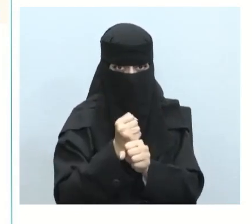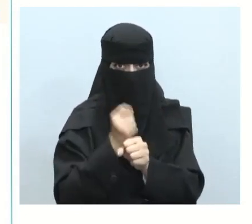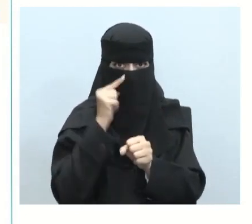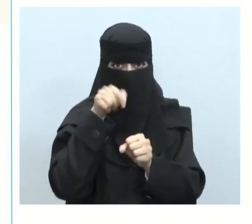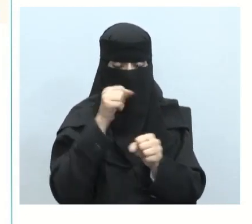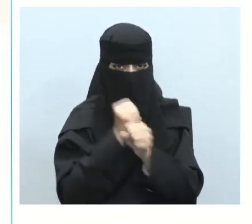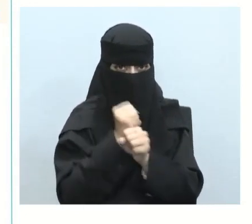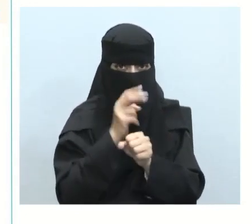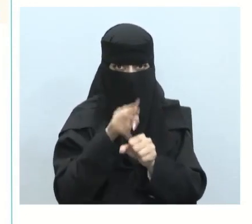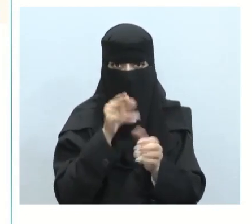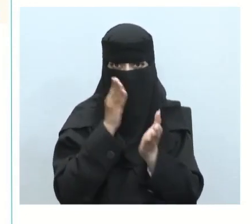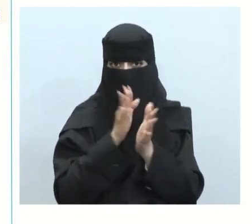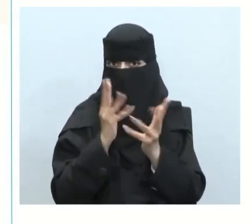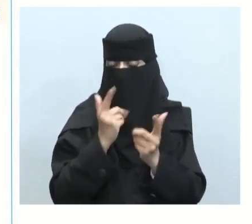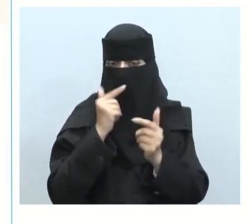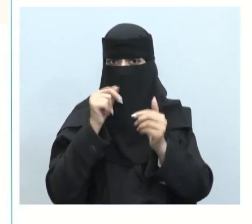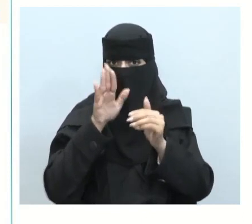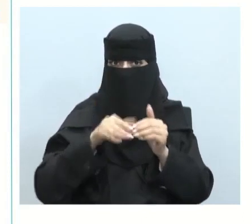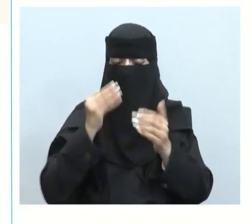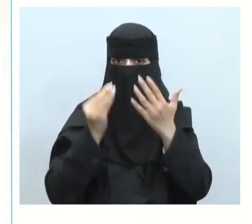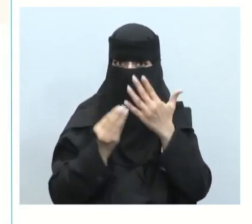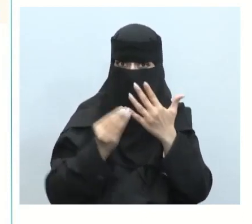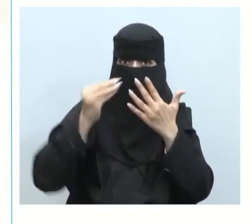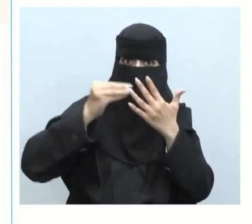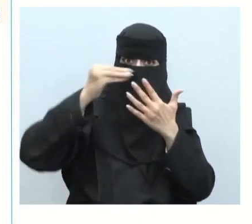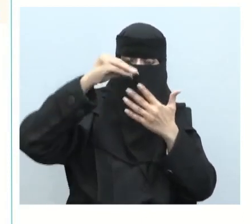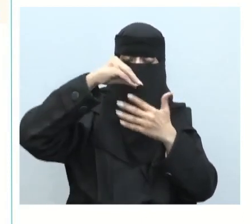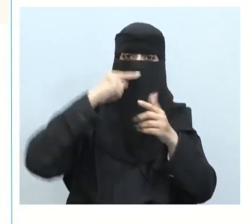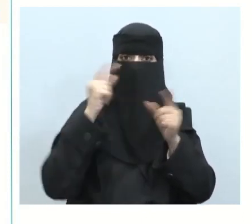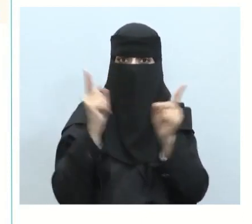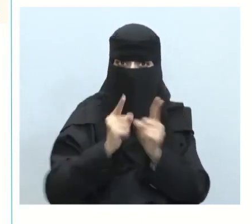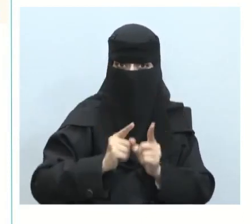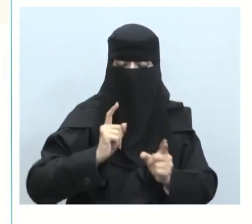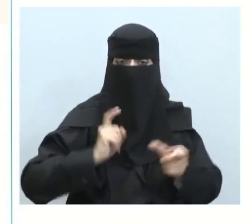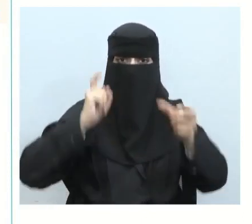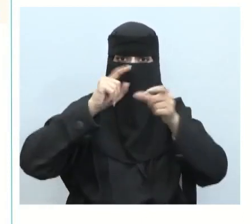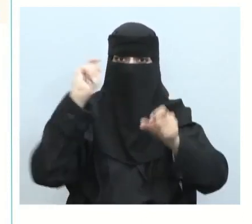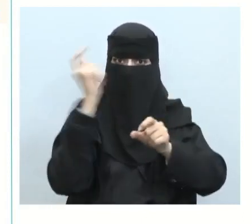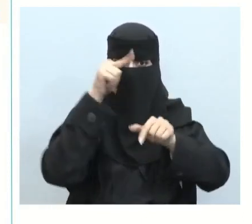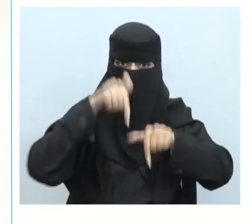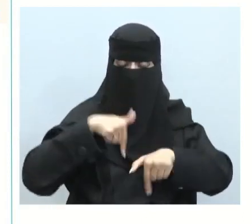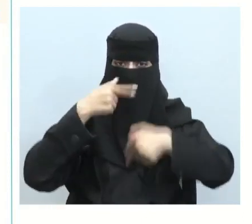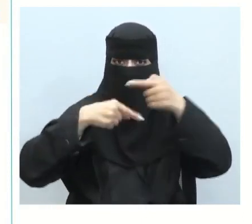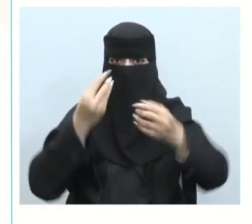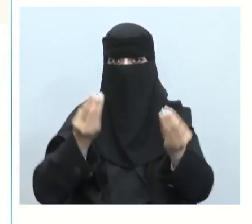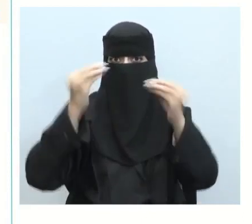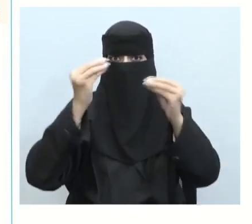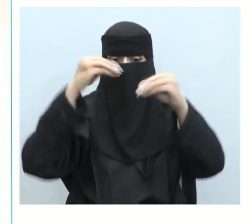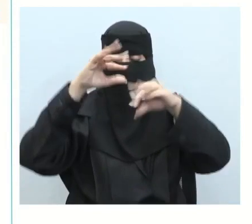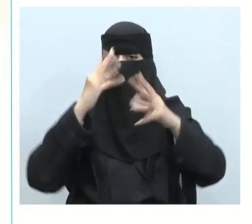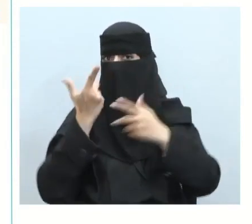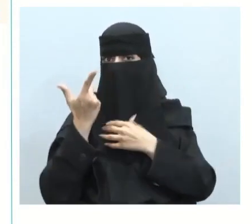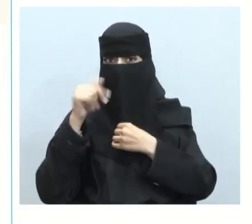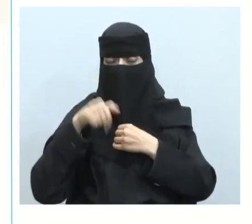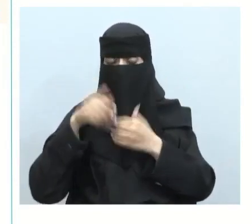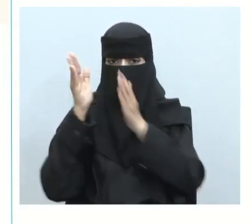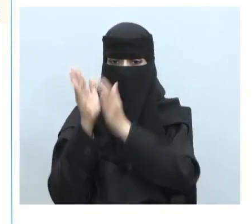العمل الى كيف يكون العمل سريع وزياده في الانتاجيه وبالتالي يصبح لدينا زياده في الانتاجيه كيف